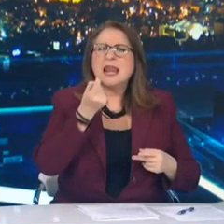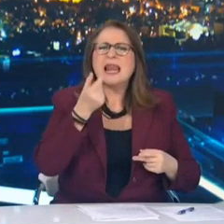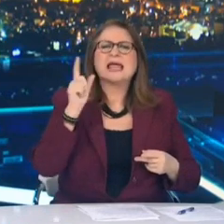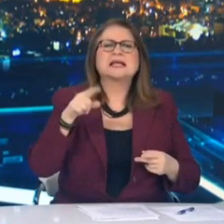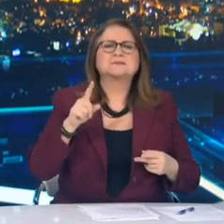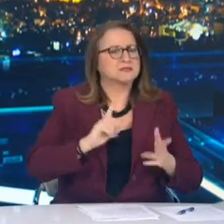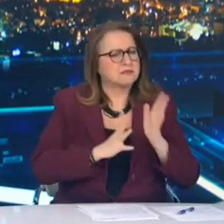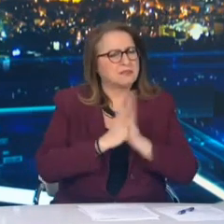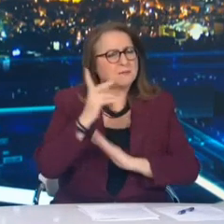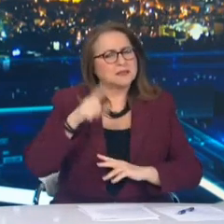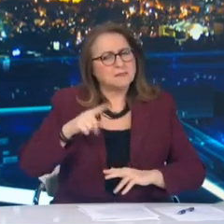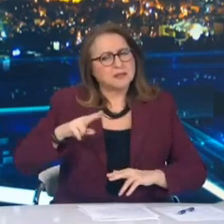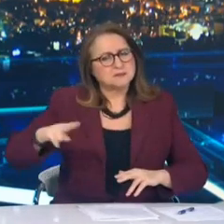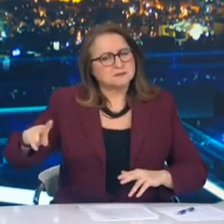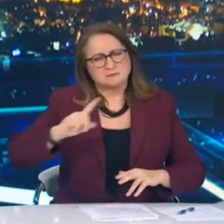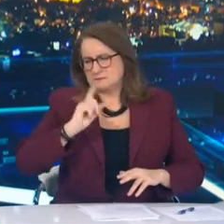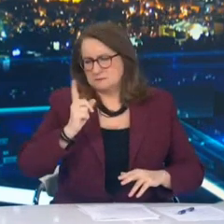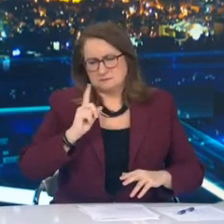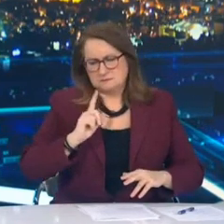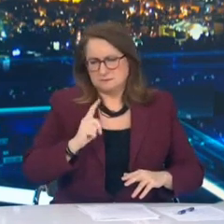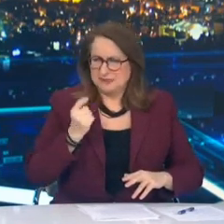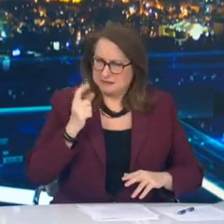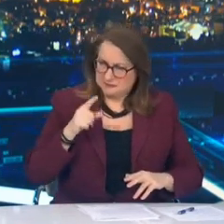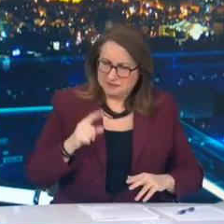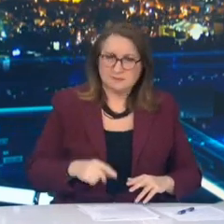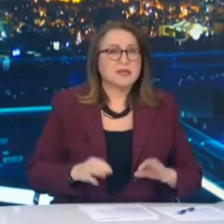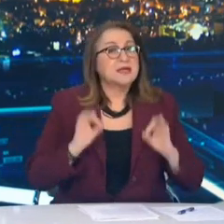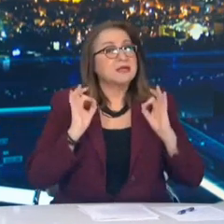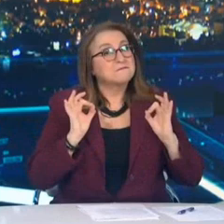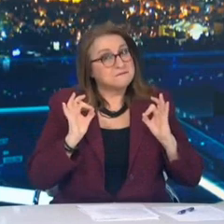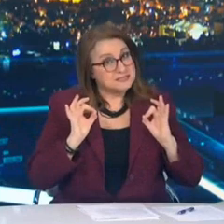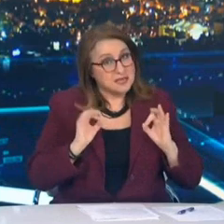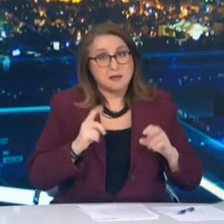Προφανώς υπάρχουν και θάνατοι εκτός ΜΕΘ, πάντα υπήρχαν. Είναι πολύ μικρό το ποσοστό όμως